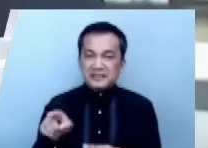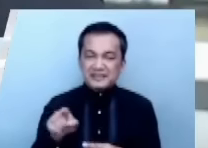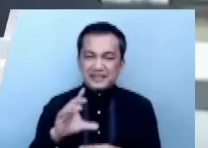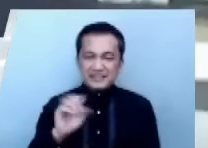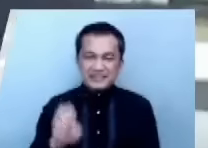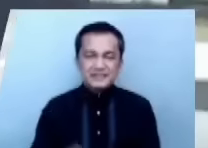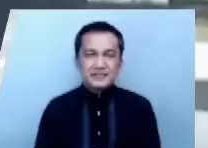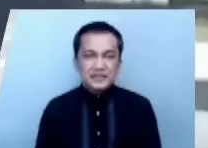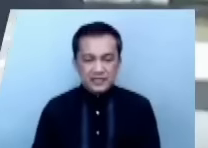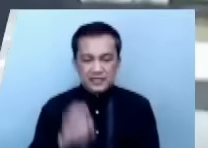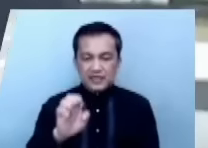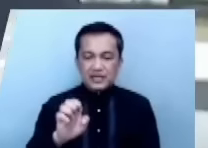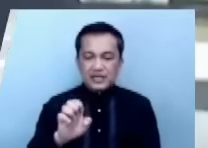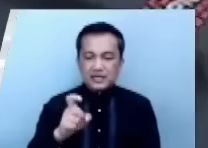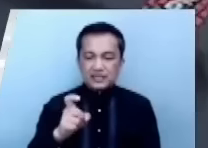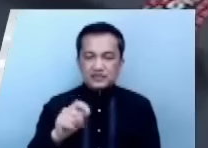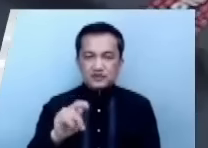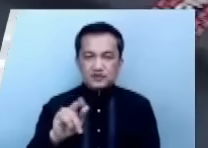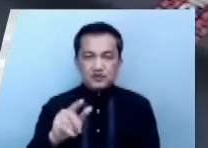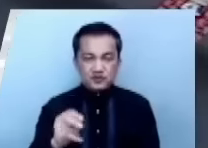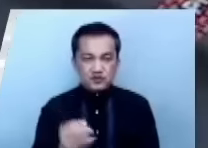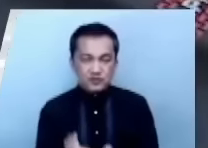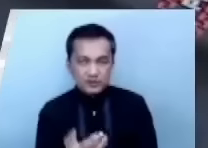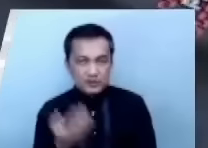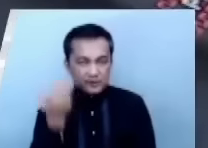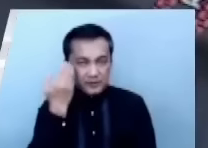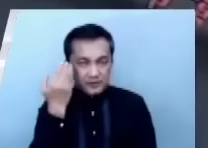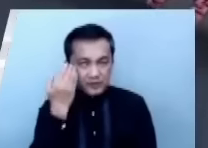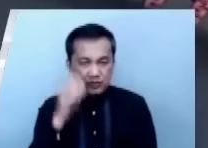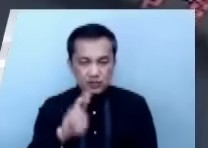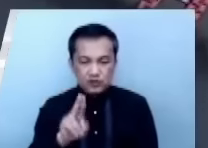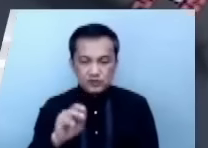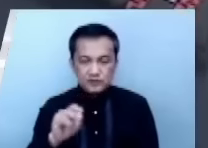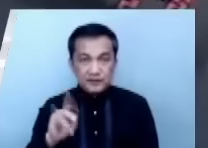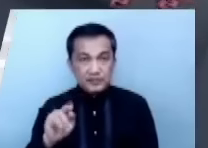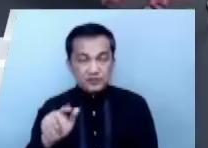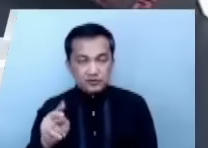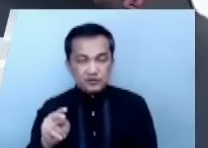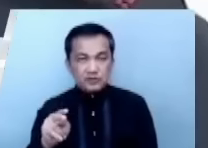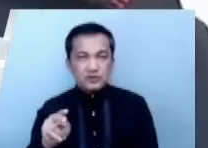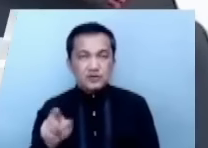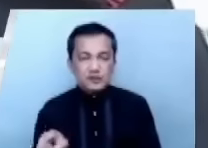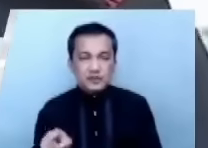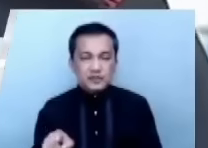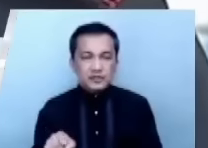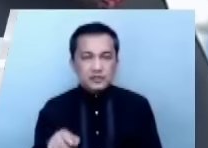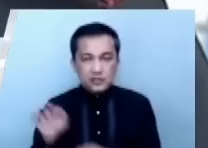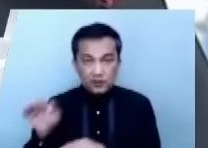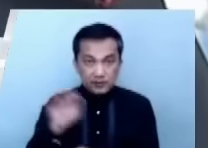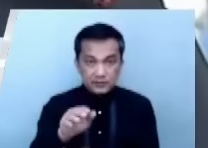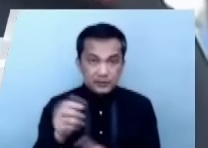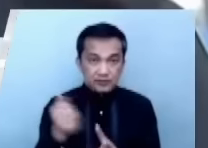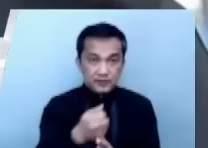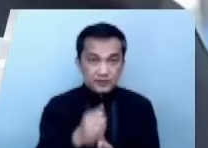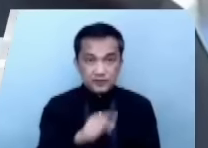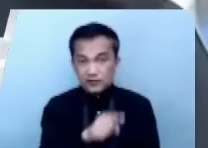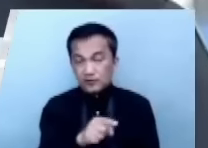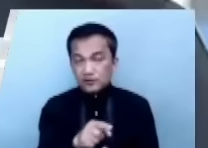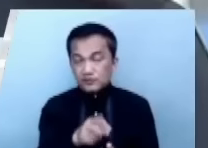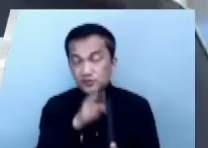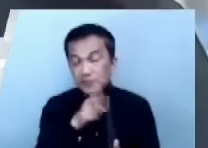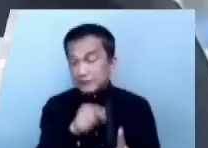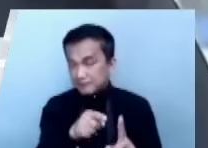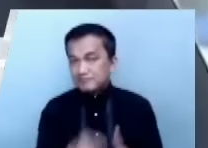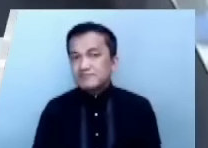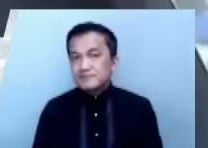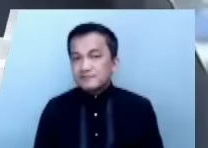no? At saka usurpation. Nananawagan ako sa mga naging biktima nitong suspect na ito kung